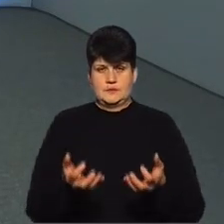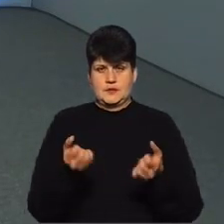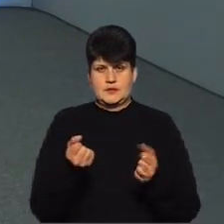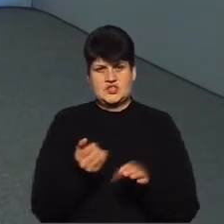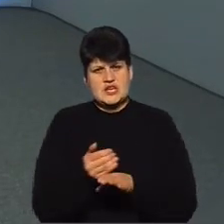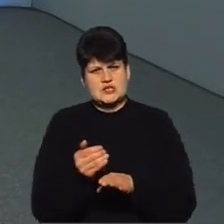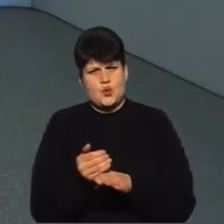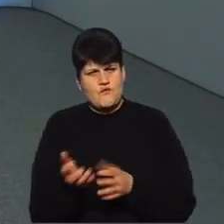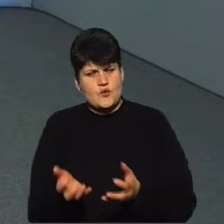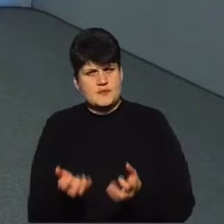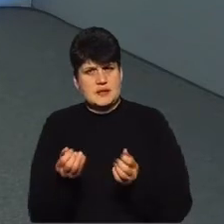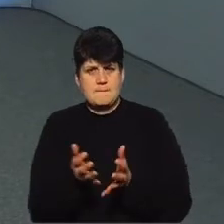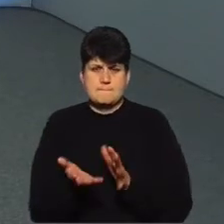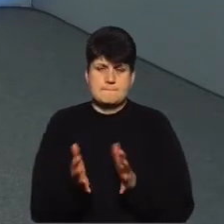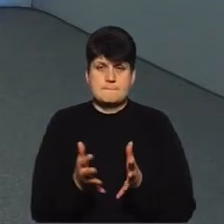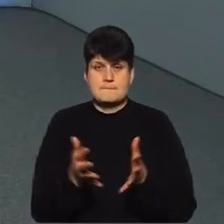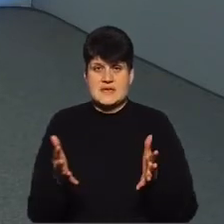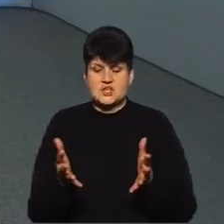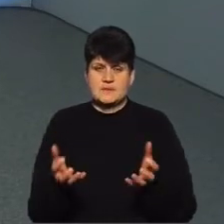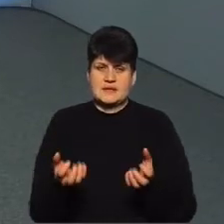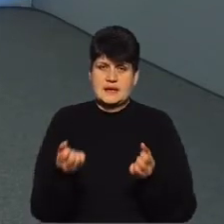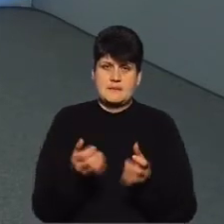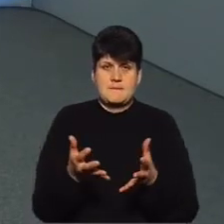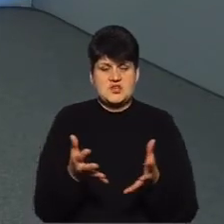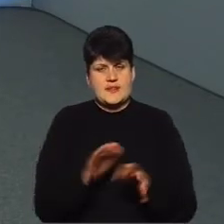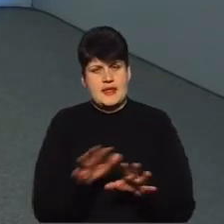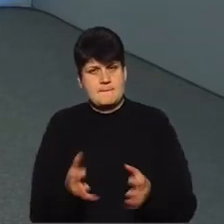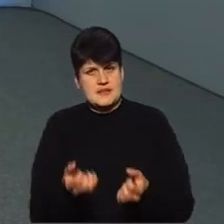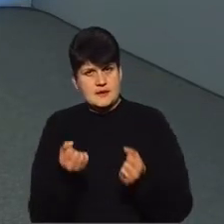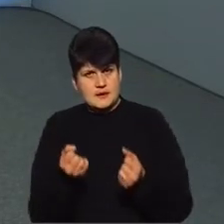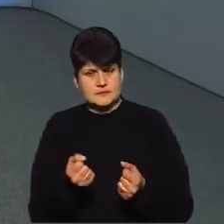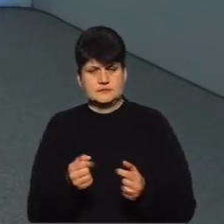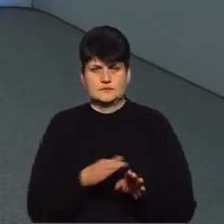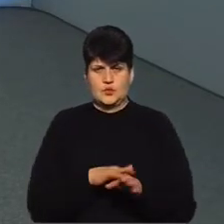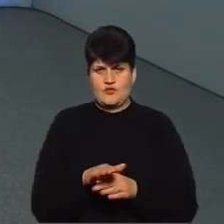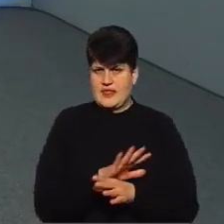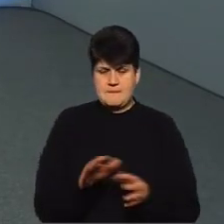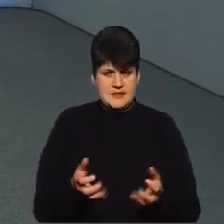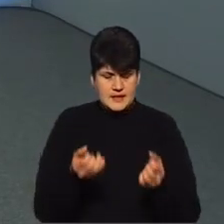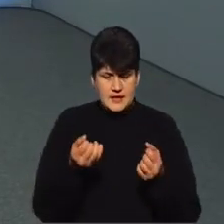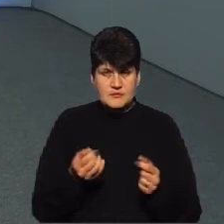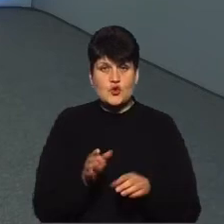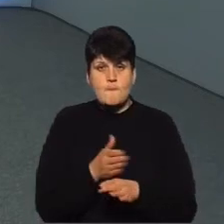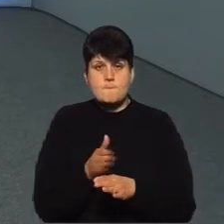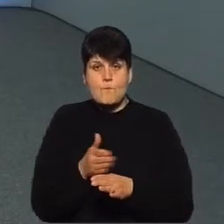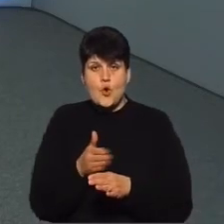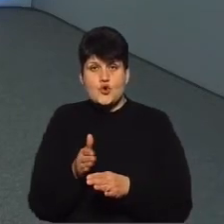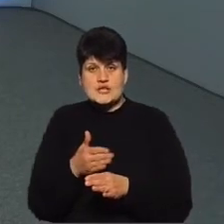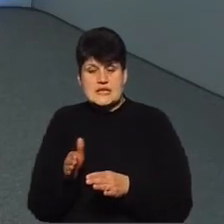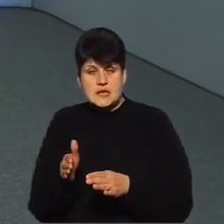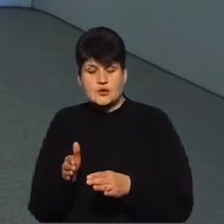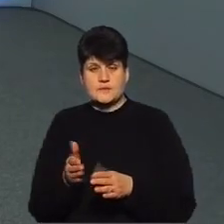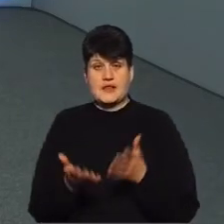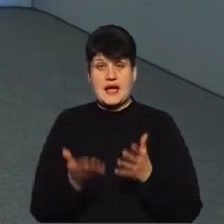підтримую там більшим чином, або більшим чином не підтримую, категорично не підтримую. Тобто воно поділене, ранговане. А от